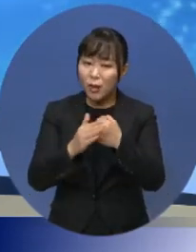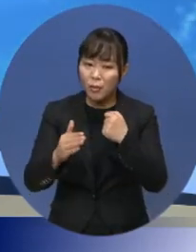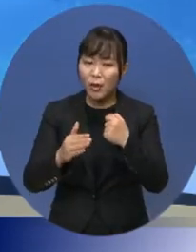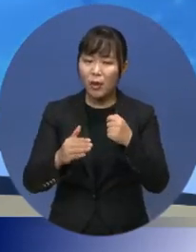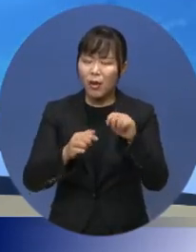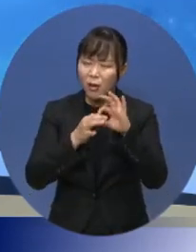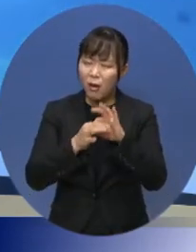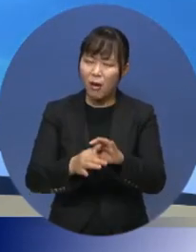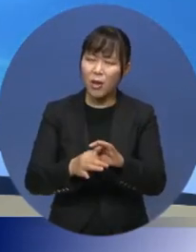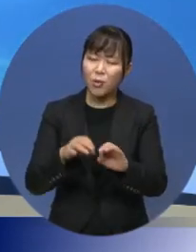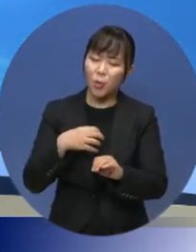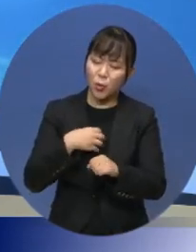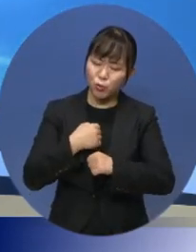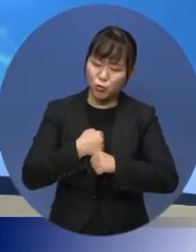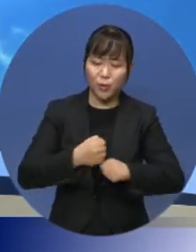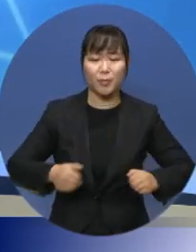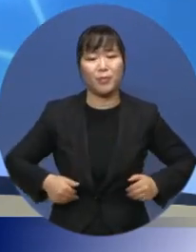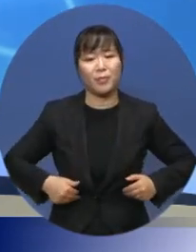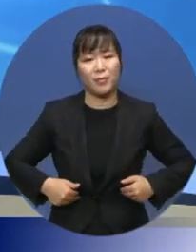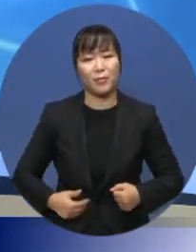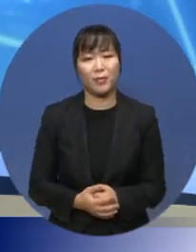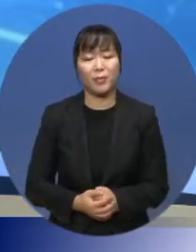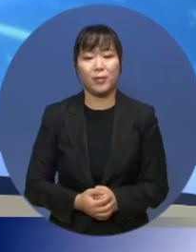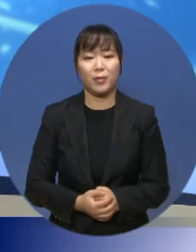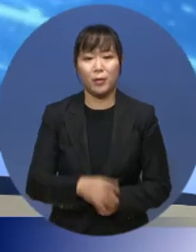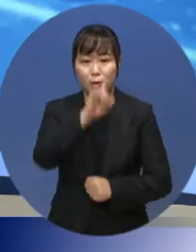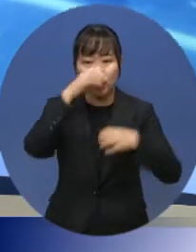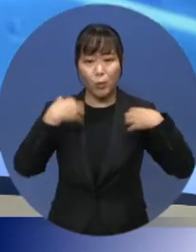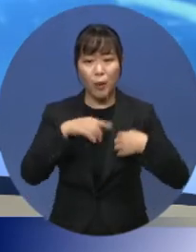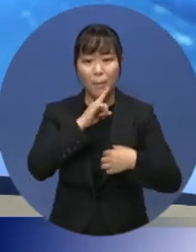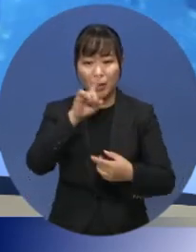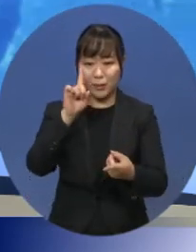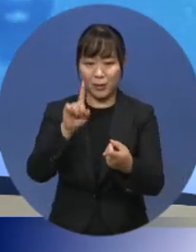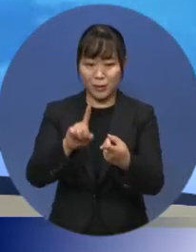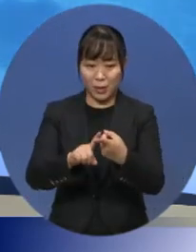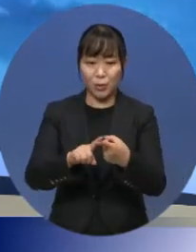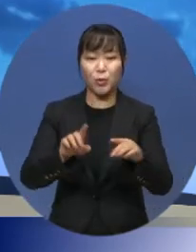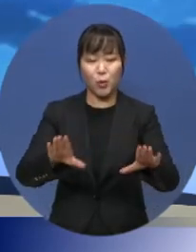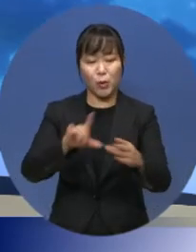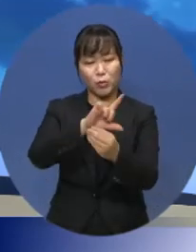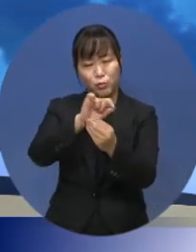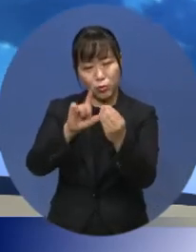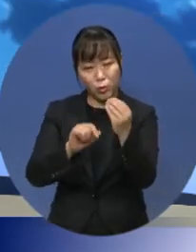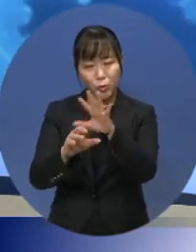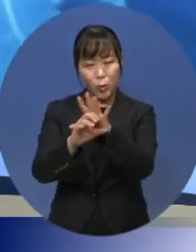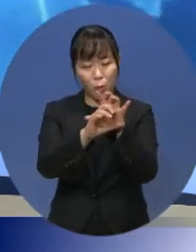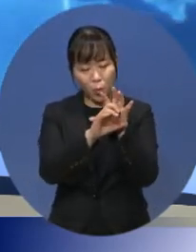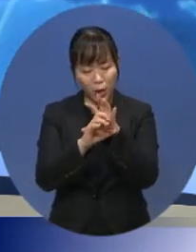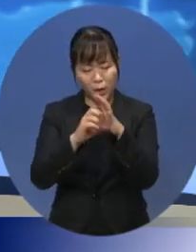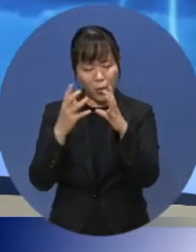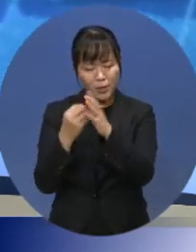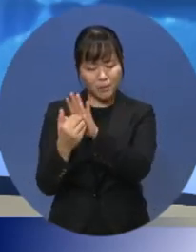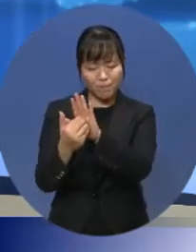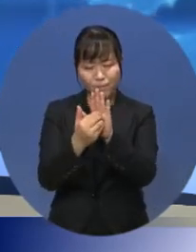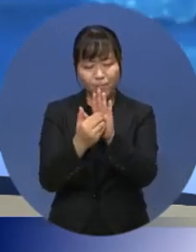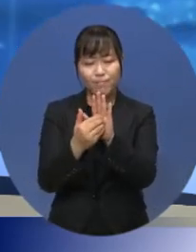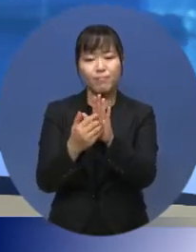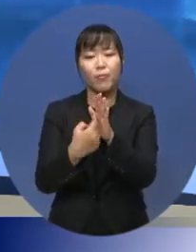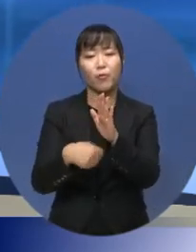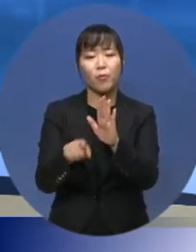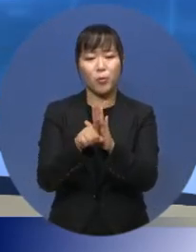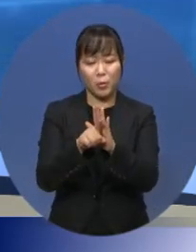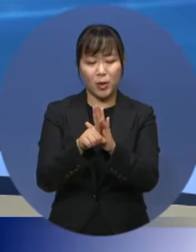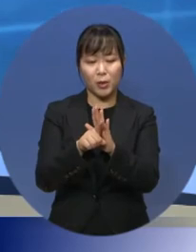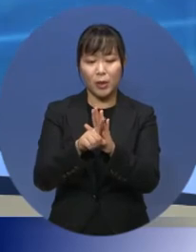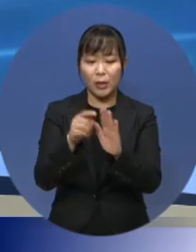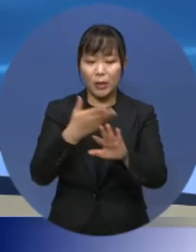긴장의 끈을 놓을 수 없는 상황인데요. 정부의 당부처럼 이번 추석만큼은 코로나19를 막기 위한